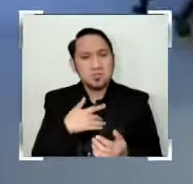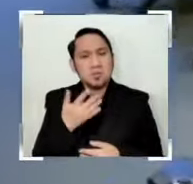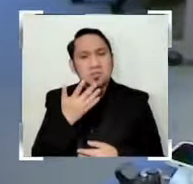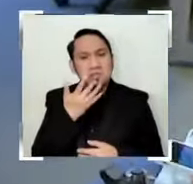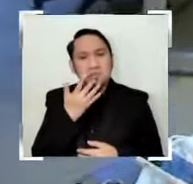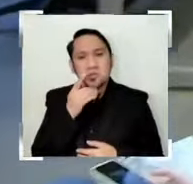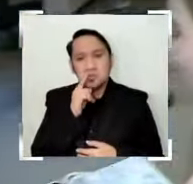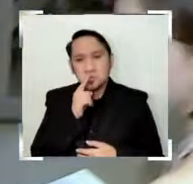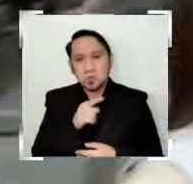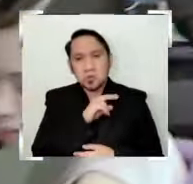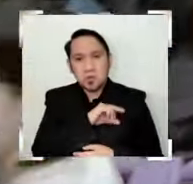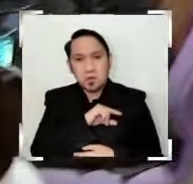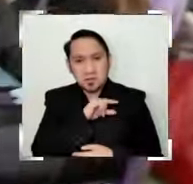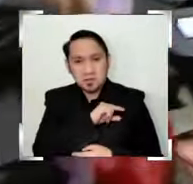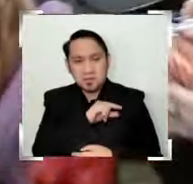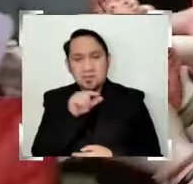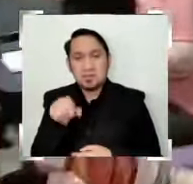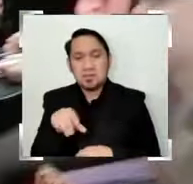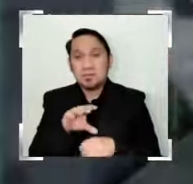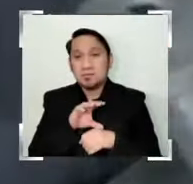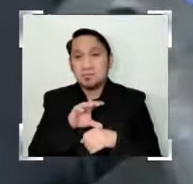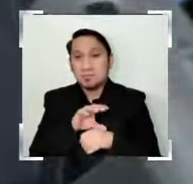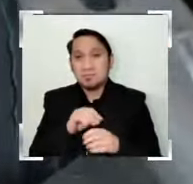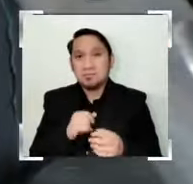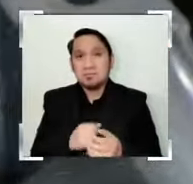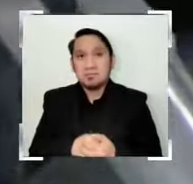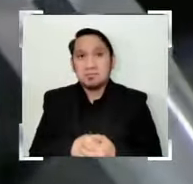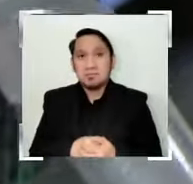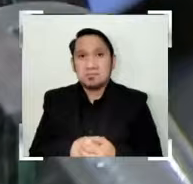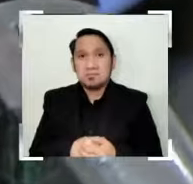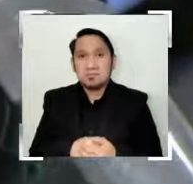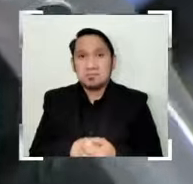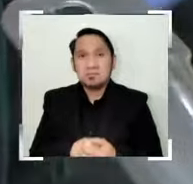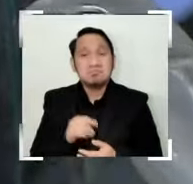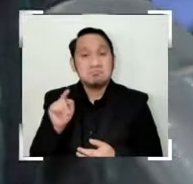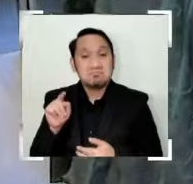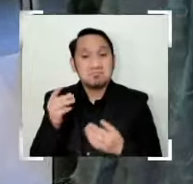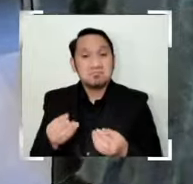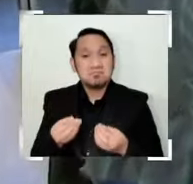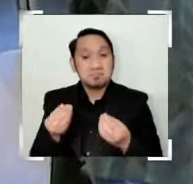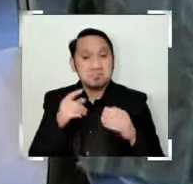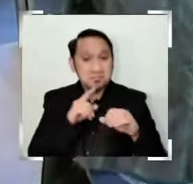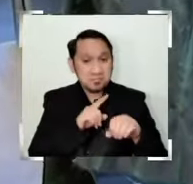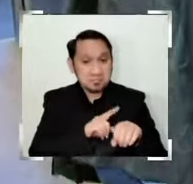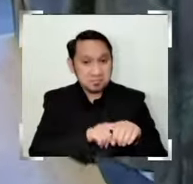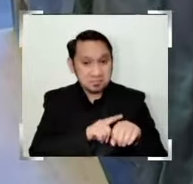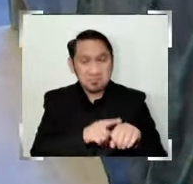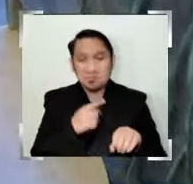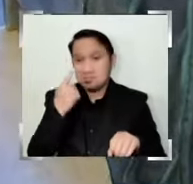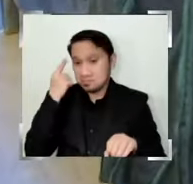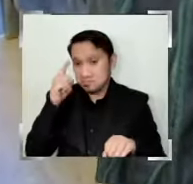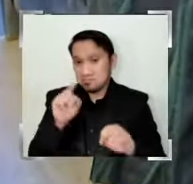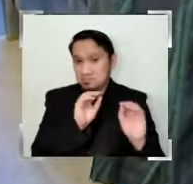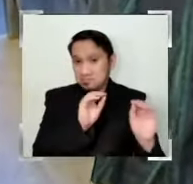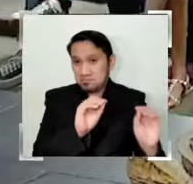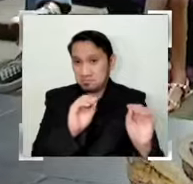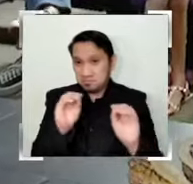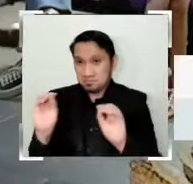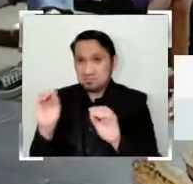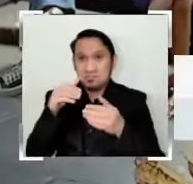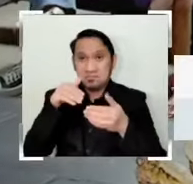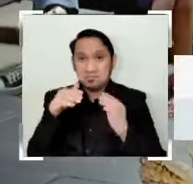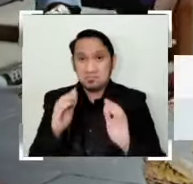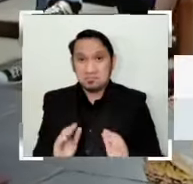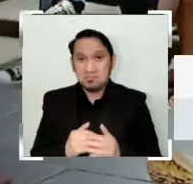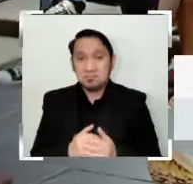farmers sa bansa at ang kaninang paggawa ng tsokolate. Naglaan din ng oras si Chef Daniel para magturo sa ilang estudyante. Payo